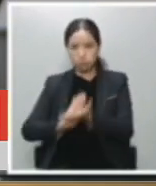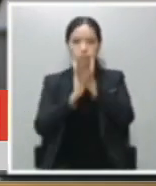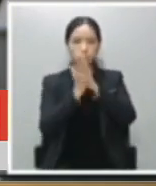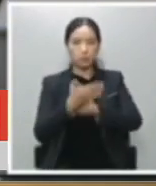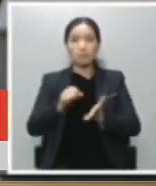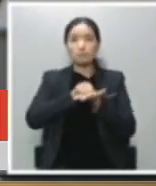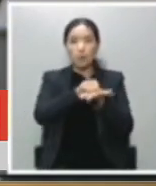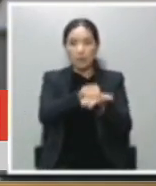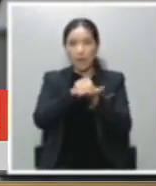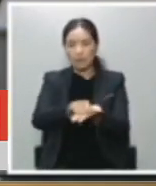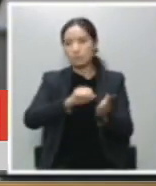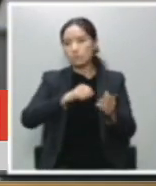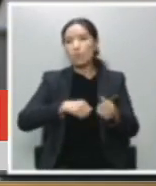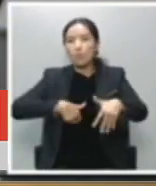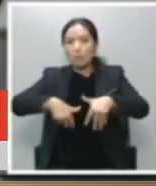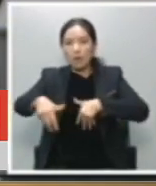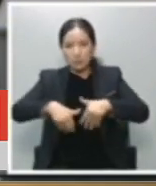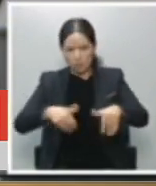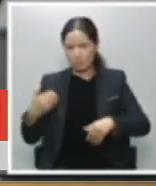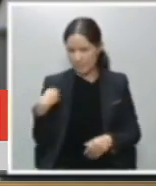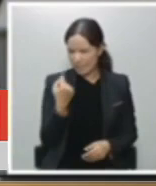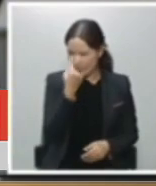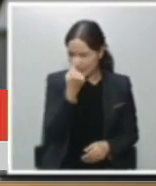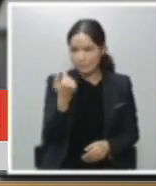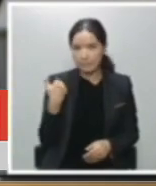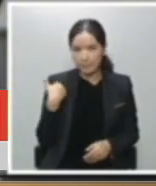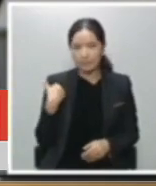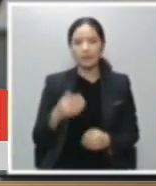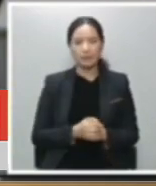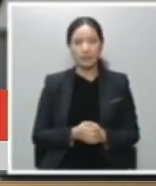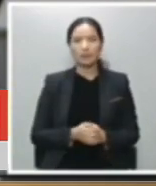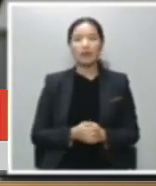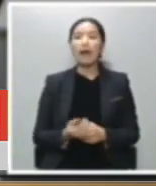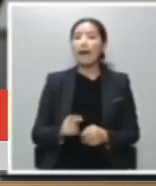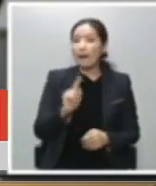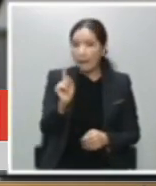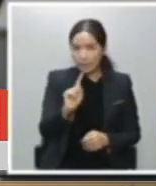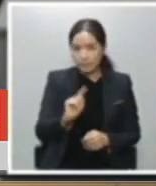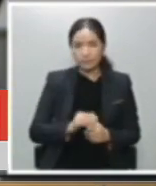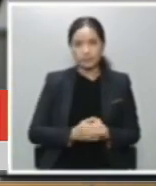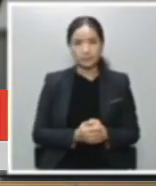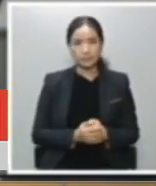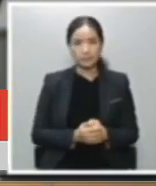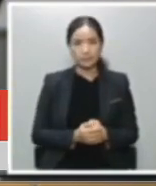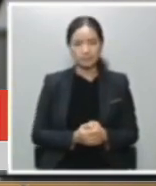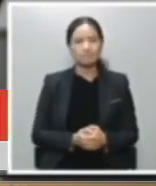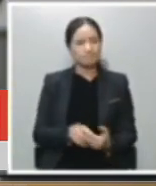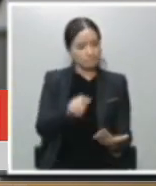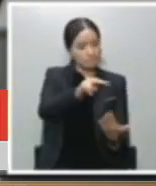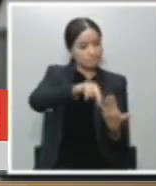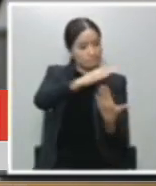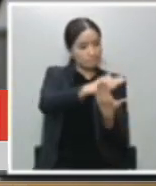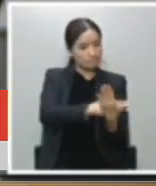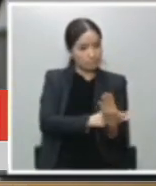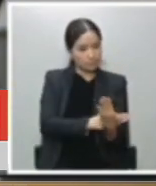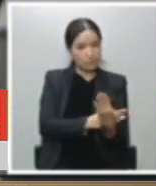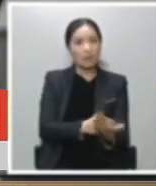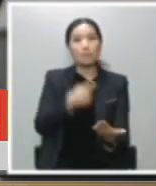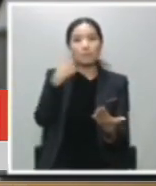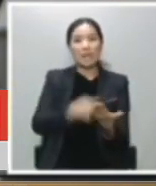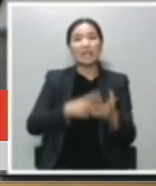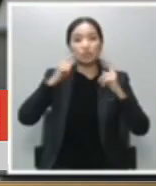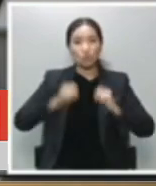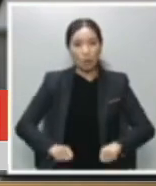บริการประชาชนของศาลประการหนึ่งในหลายประการก็คือการพิจารณาการให้ประกันตัวผู้ต้อง